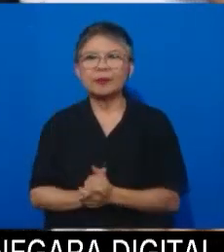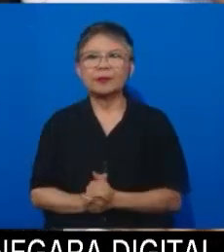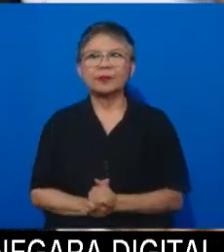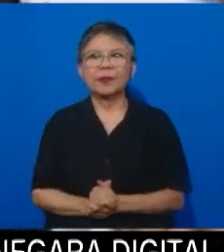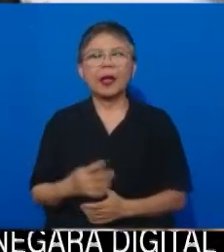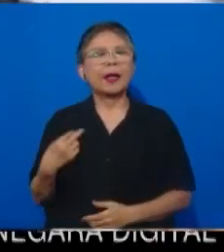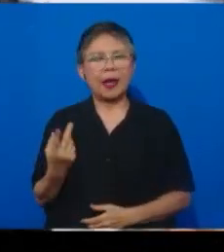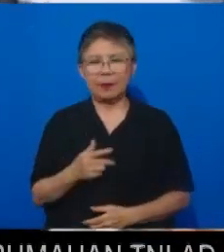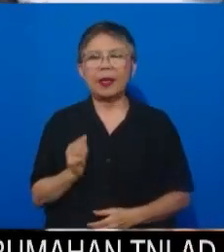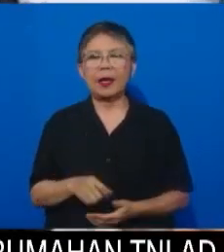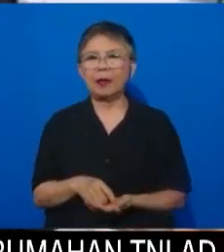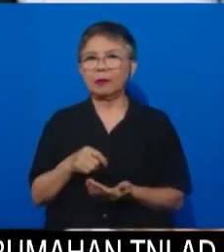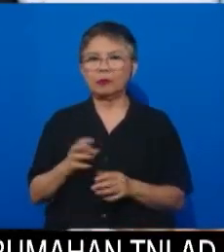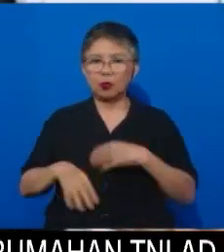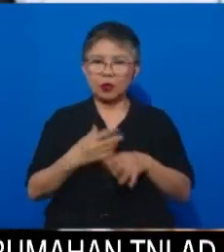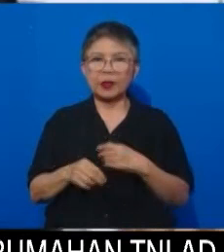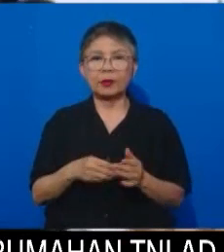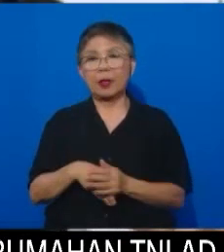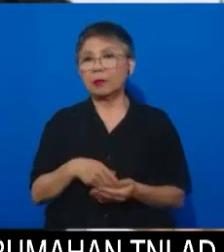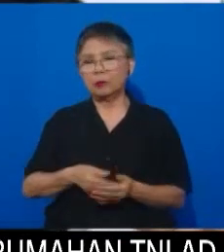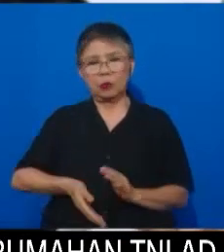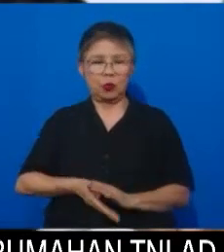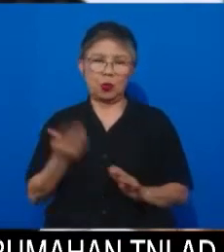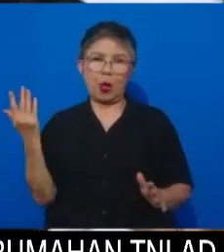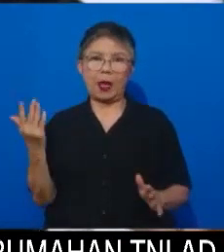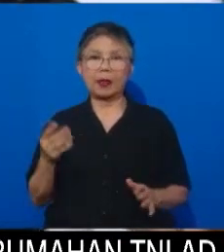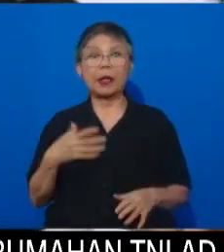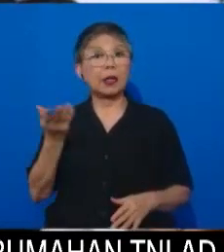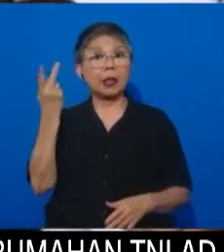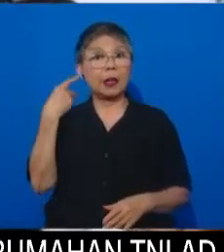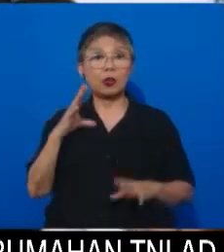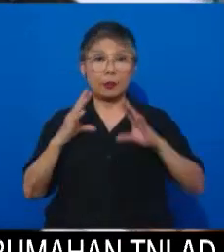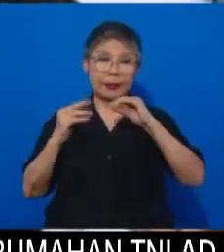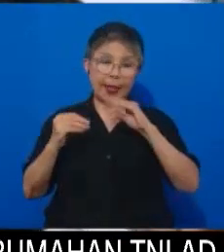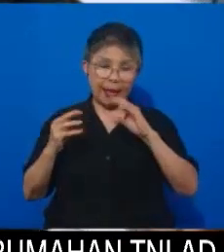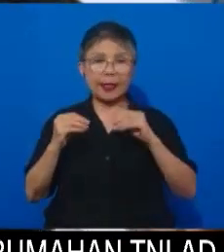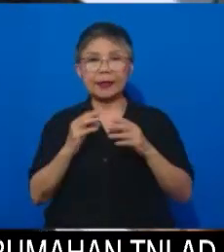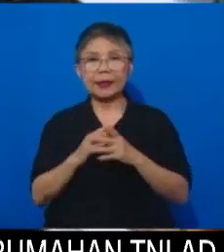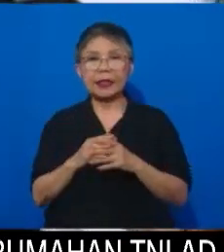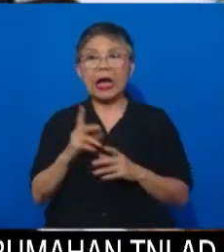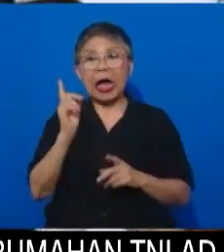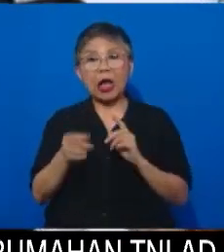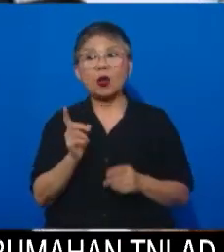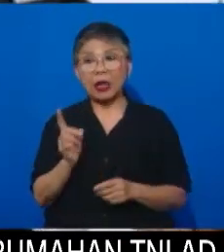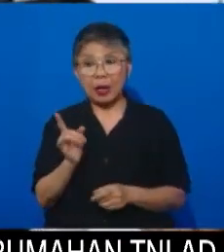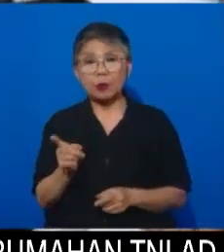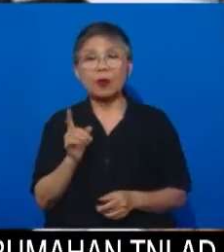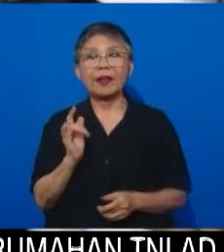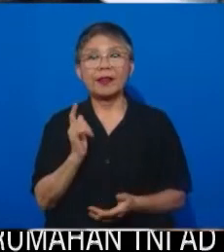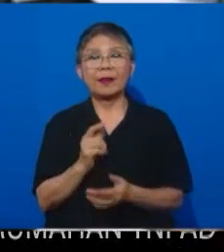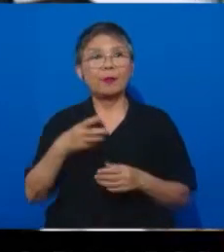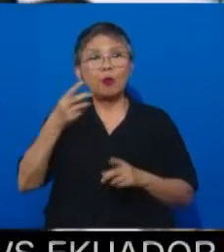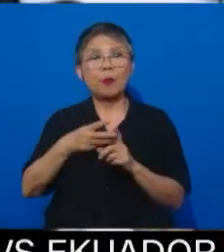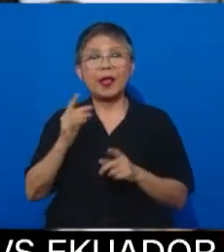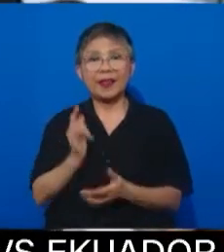kami akan melakukan proses dan kemarin sudah berbicara baik-baik, sehingga kalau mendukung yang lain itu silakan,